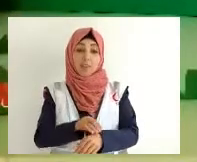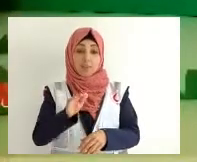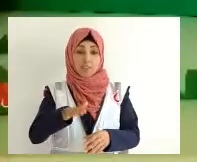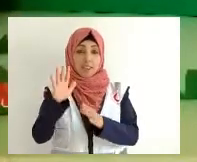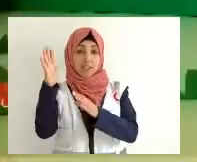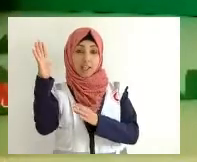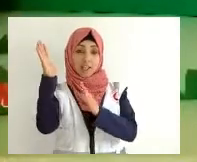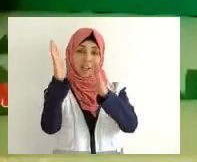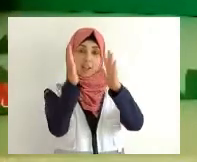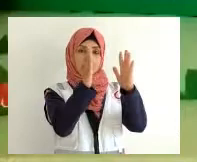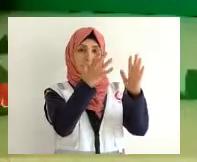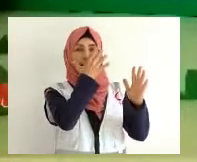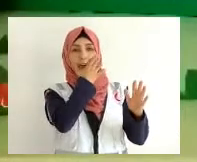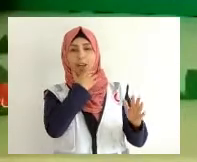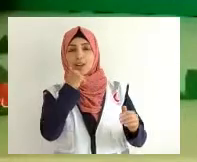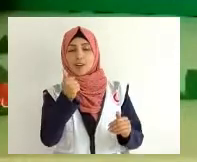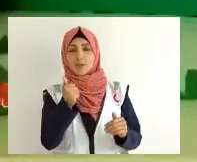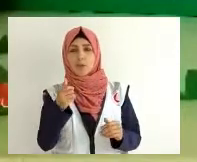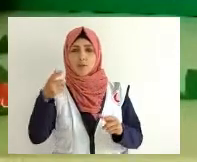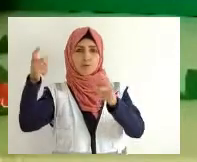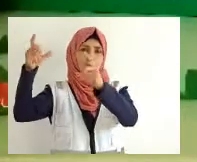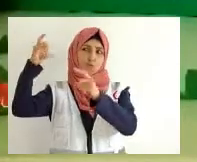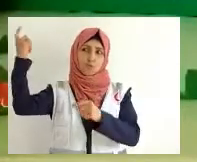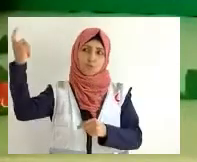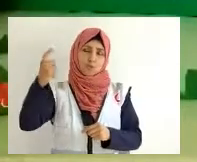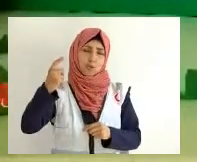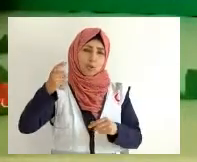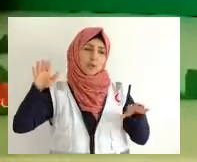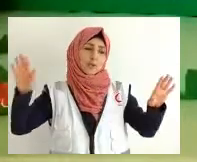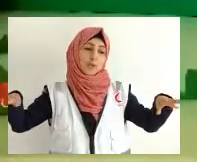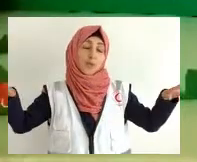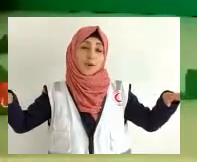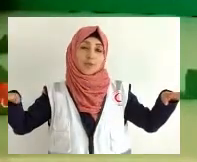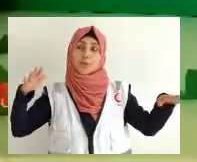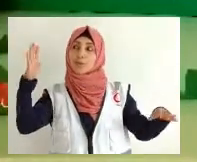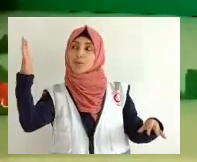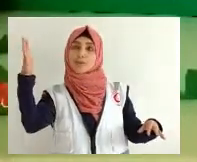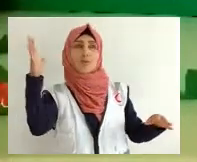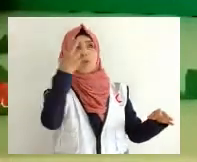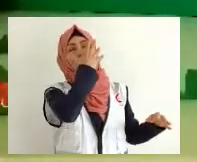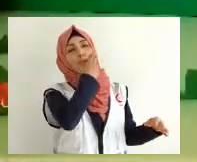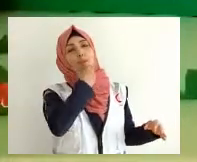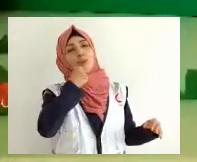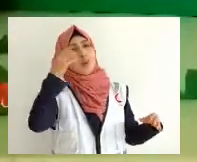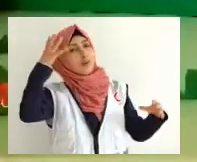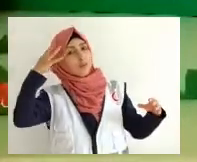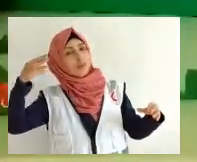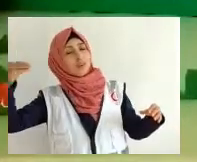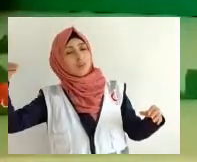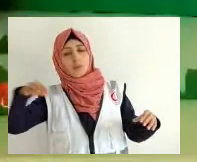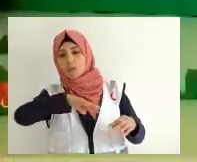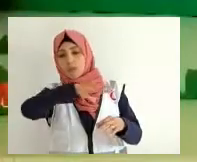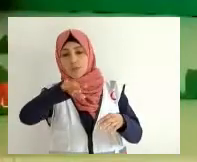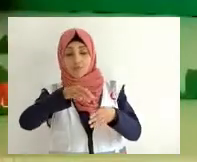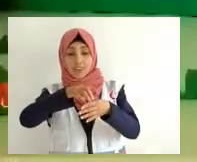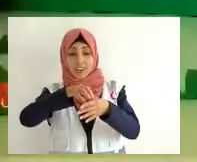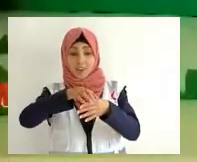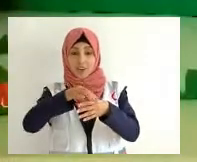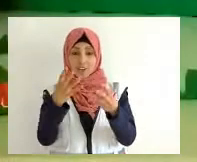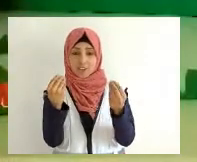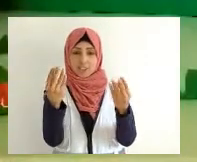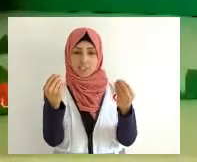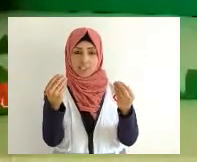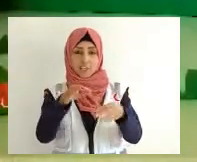غابة من الغابات الجميلة، الشمس طالعة والعصافير بتغني والشجر فرحان، بيعيش في الغابة حيوانات